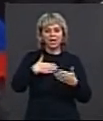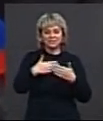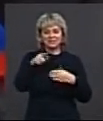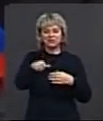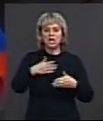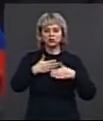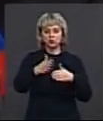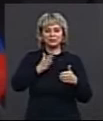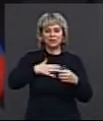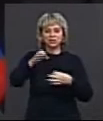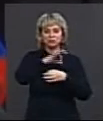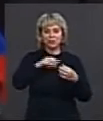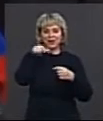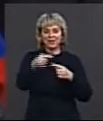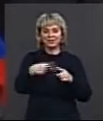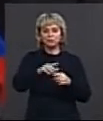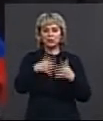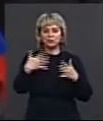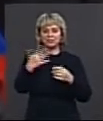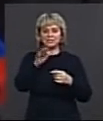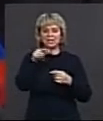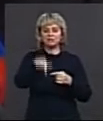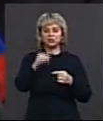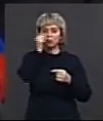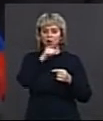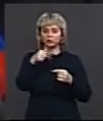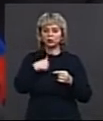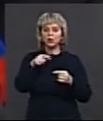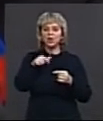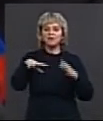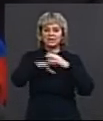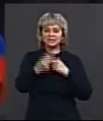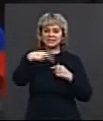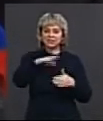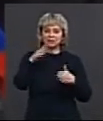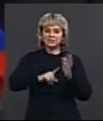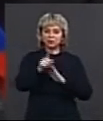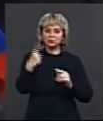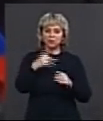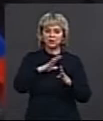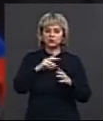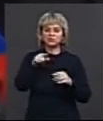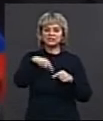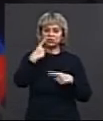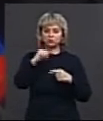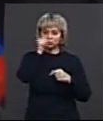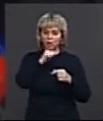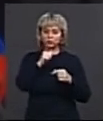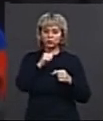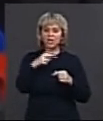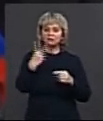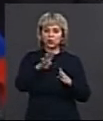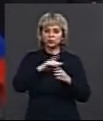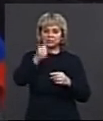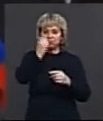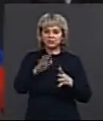Она субсидирует наш проект уже на протяжении 5 лет. В этом году мы вот в конце декабря запустим первую очередь и в следующем году